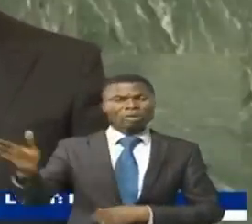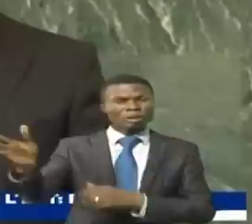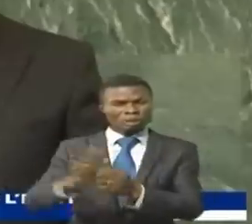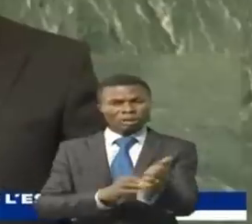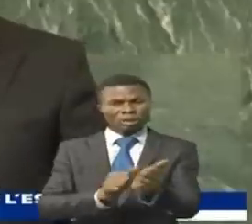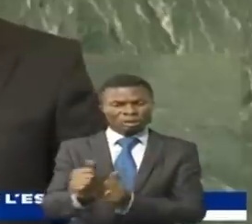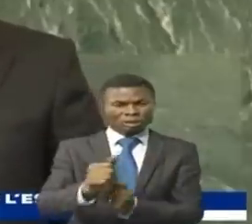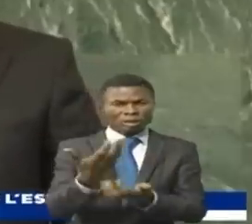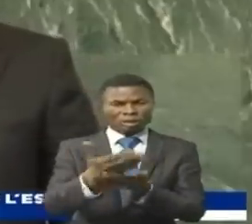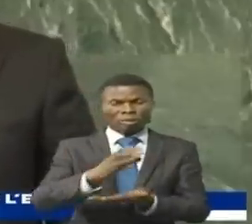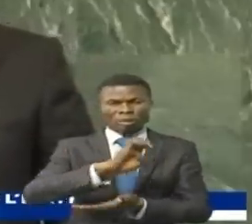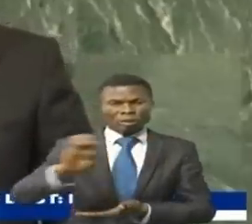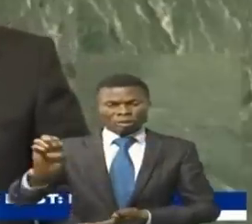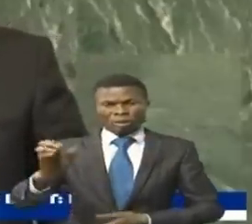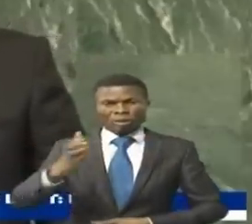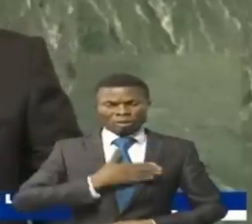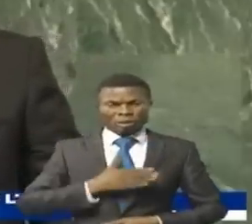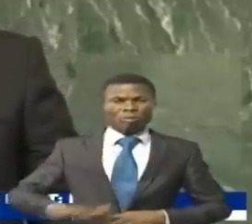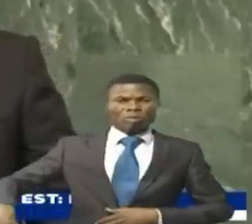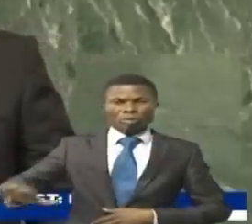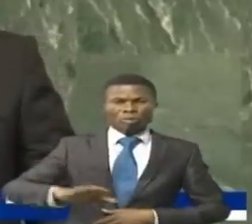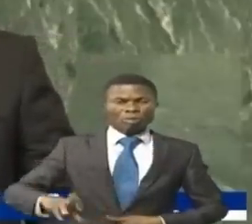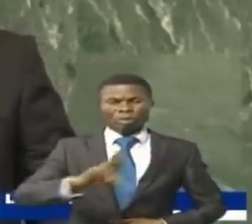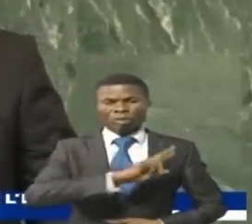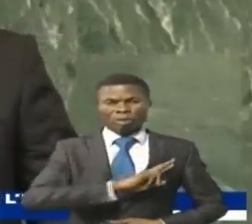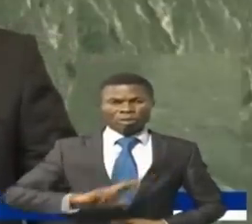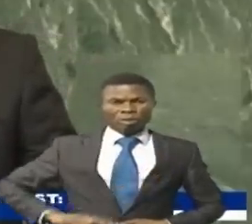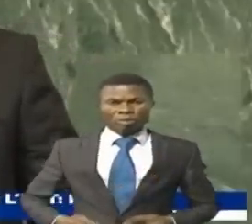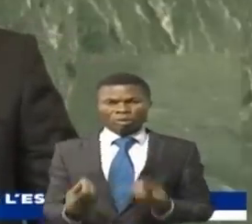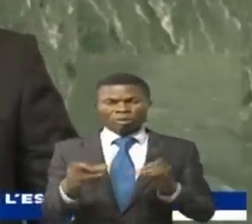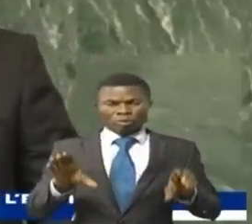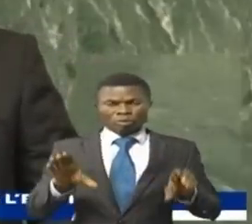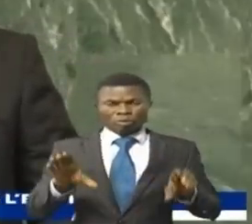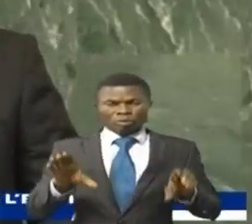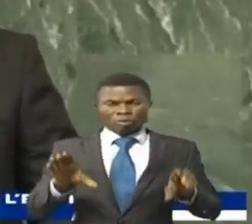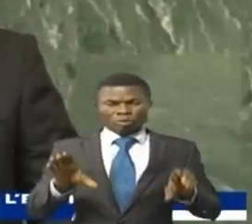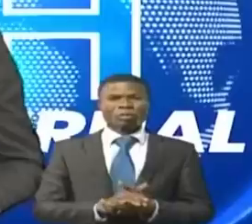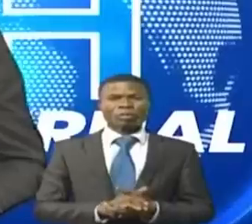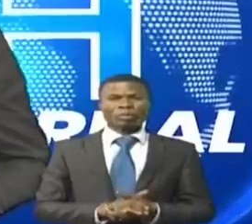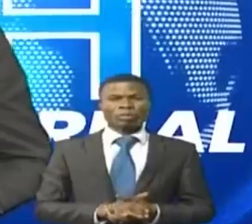ravagent l'est de la République démocratique du Congo.